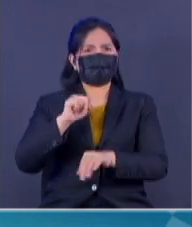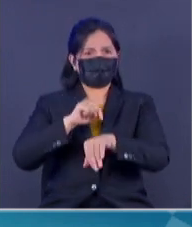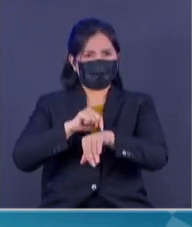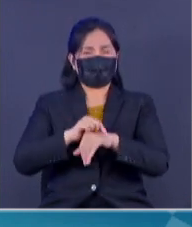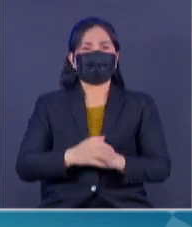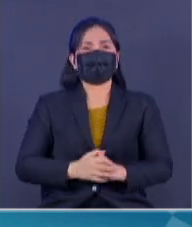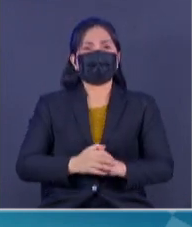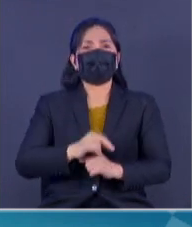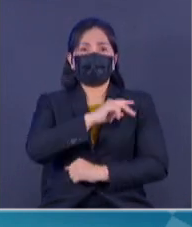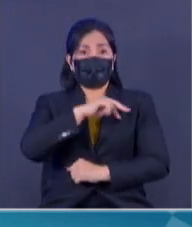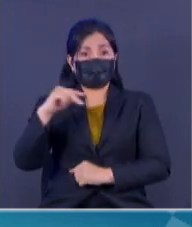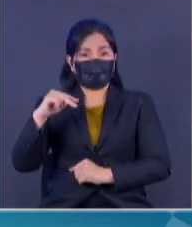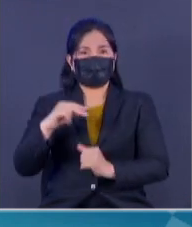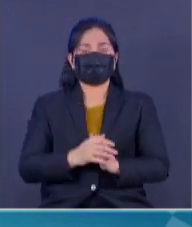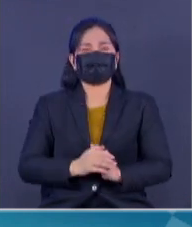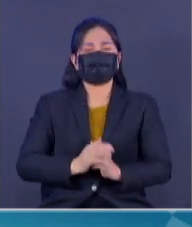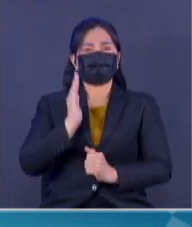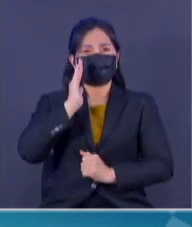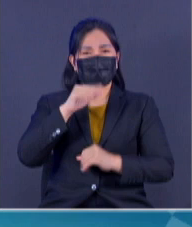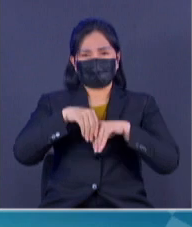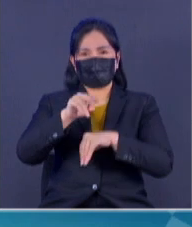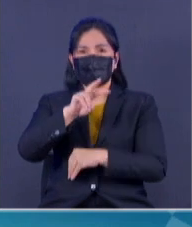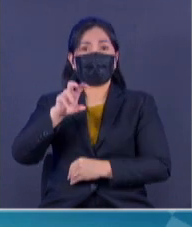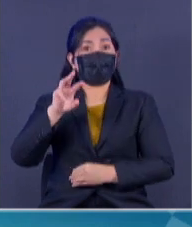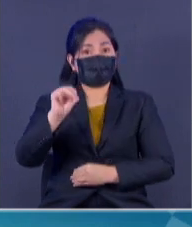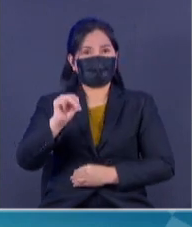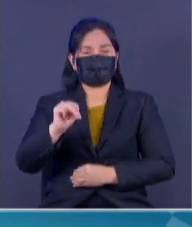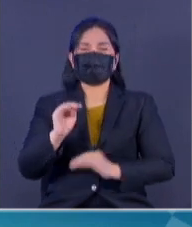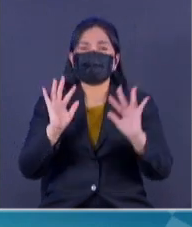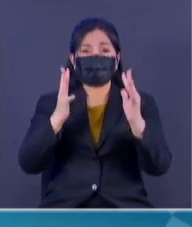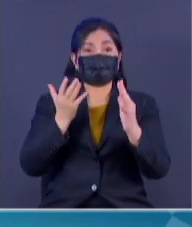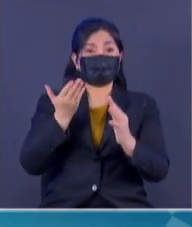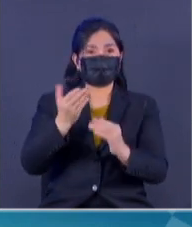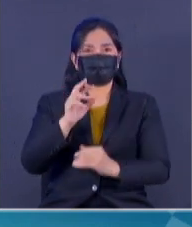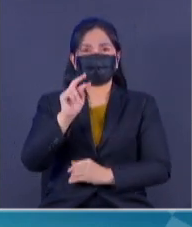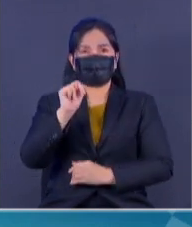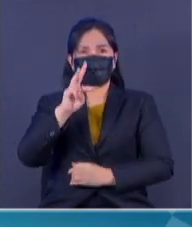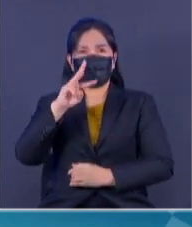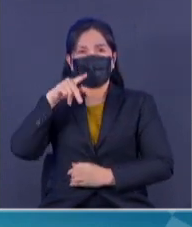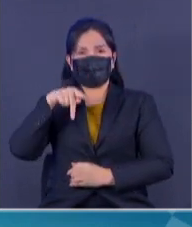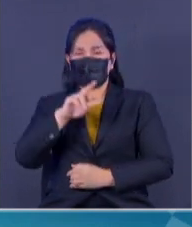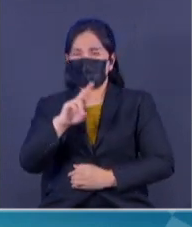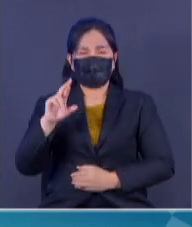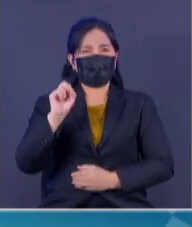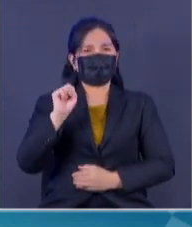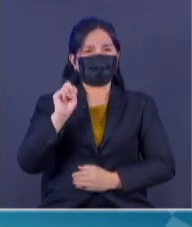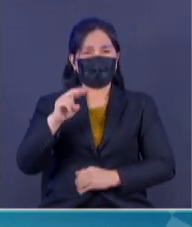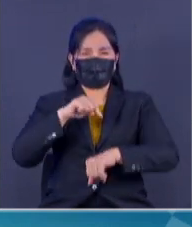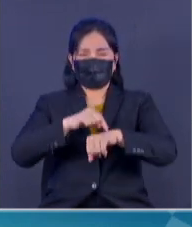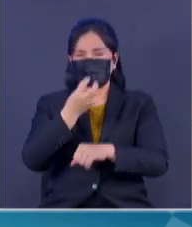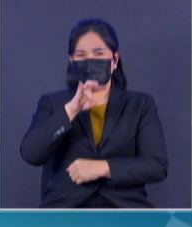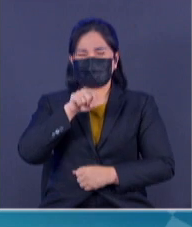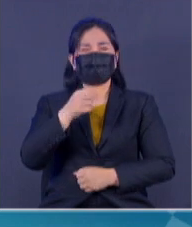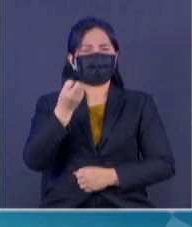ผีเสื้อ200เมตรชายรอบคัดเลือกส่งกำลังใจส่งแรงเชียร์ให้กับเจ้านวพัฒน์วงเจริญเวลา 17:16